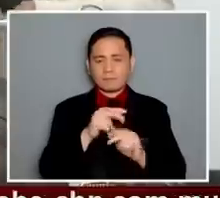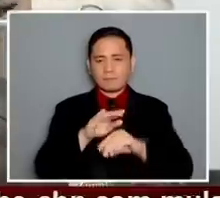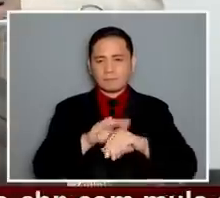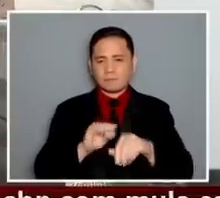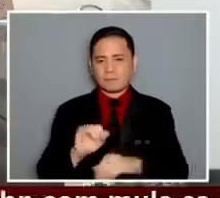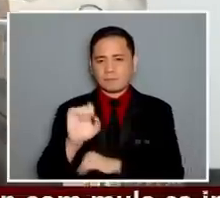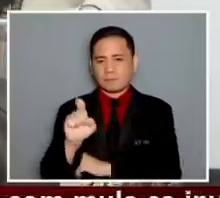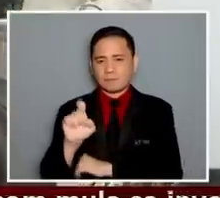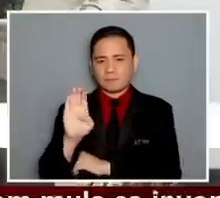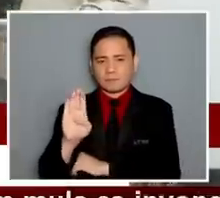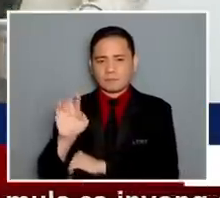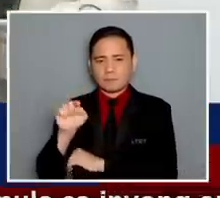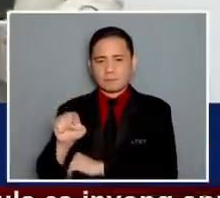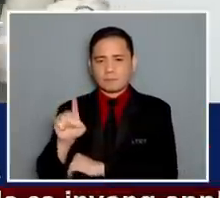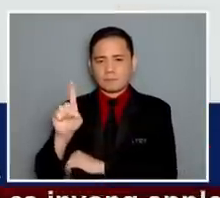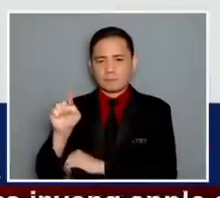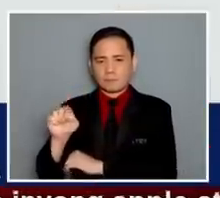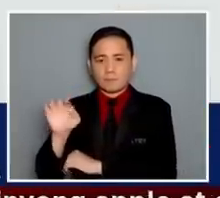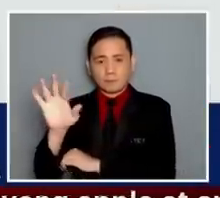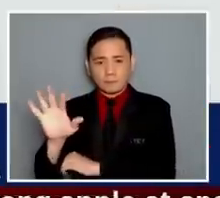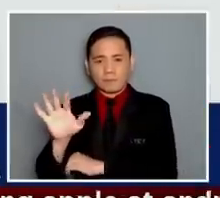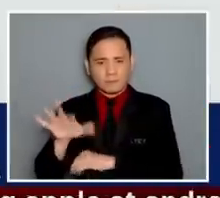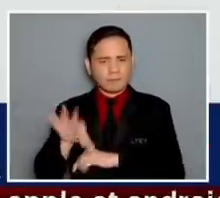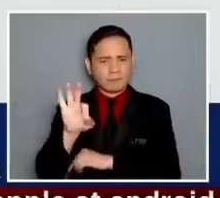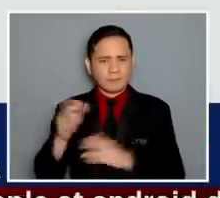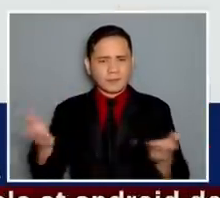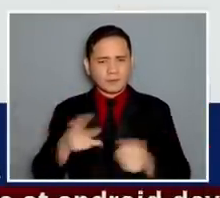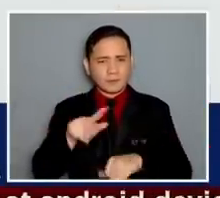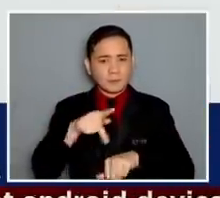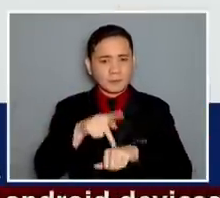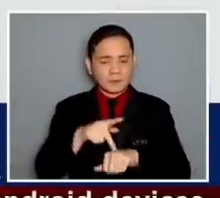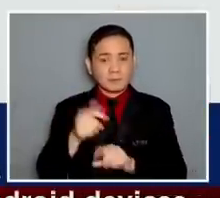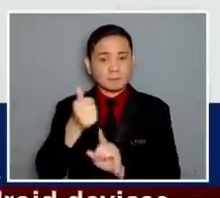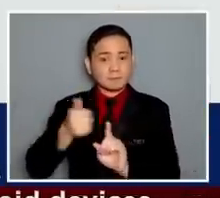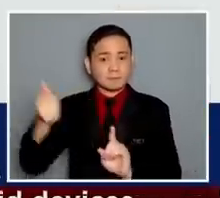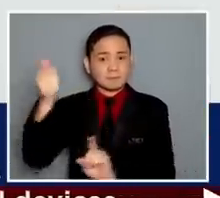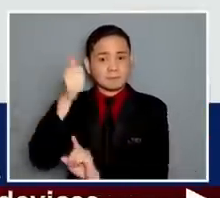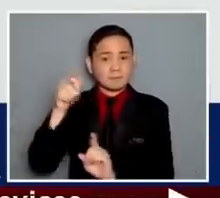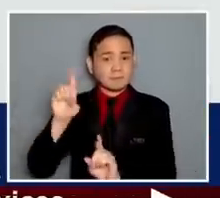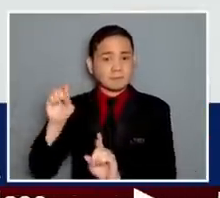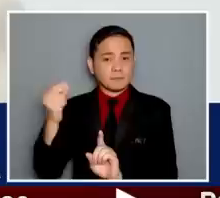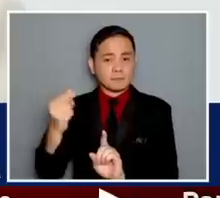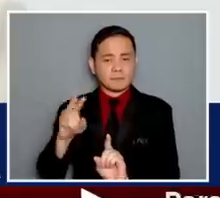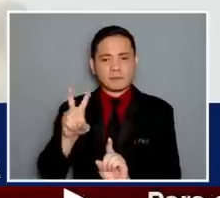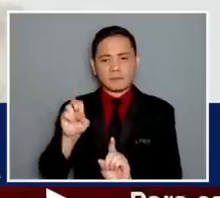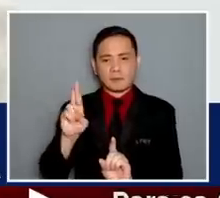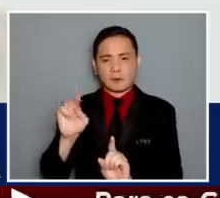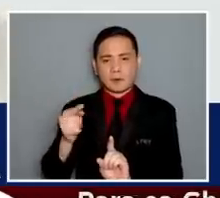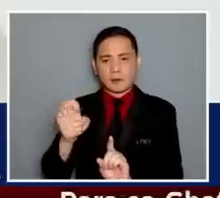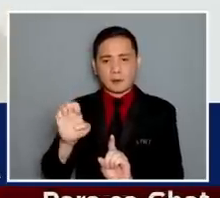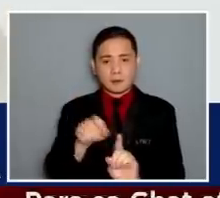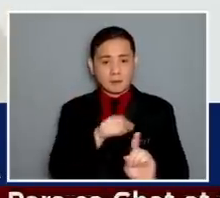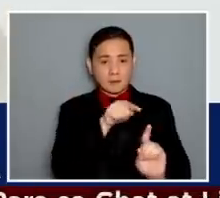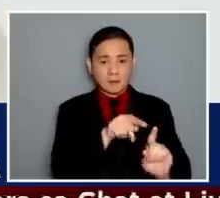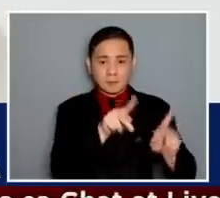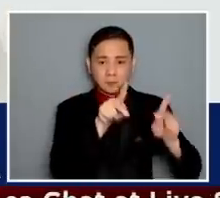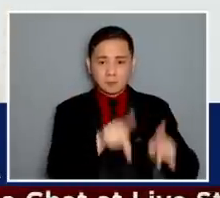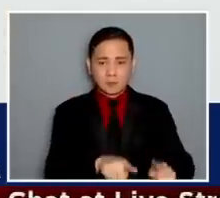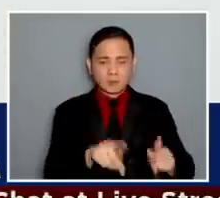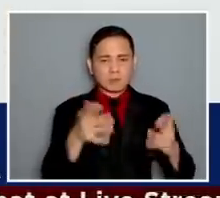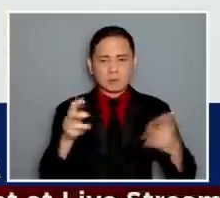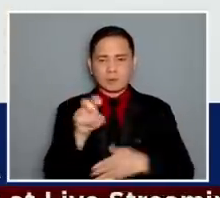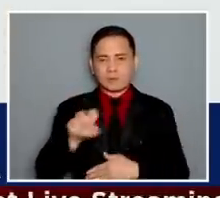DOH Officer in Charge Maria Rosario Vergere, walang bagong travel history ang pasyente. Naka-recover naan niya